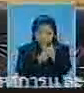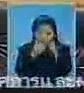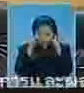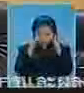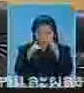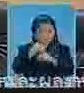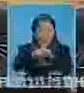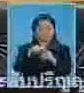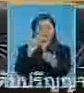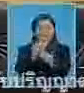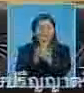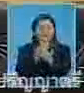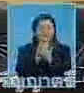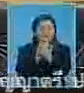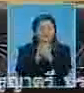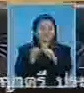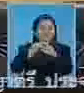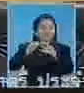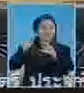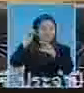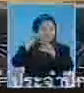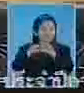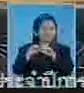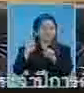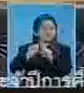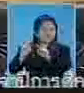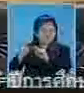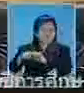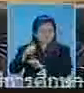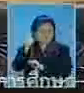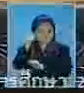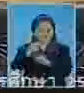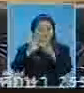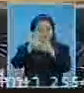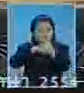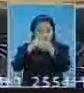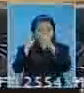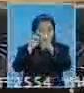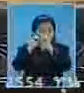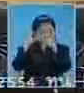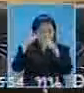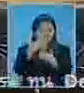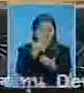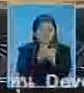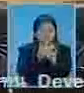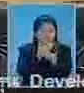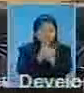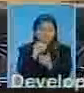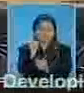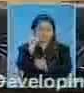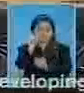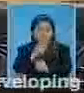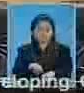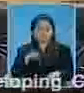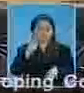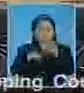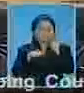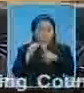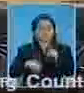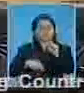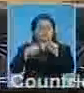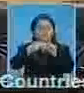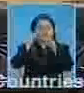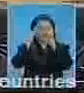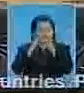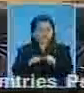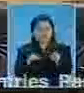ยังไม่จบสิ้นซึ่งเรากำหนดนโยบายไว้ชัดเจนครับว่าวงเงินสินเชื่อเบื้องต้นจะอยู่ระดับไม่เกิน 10,000 บาทต่อค